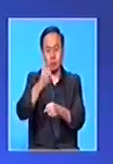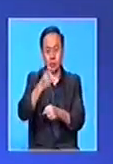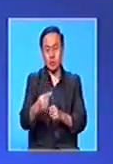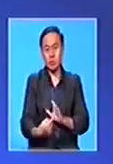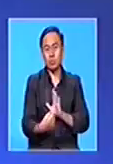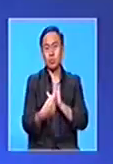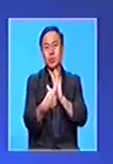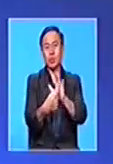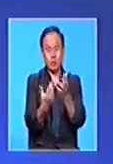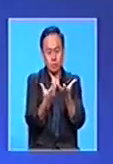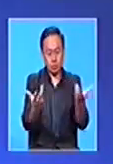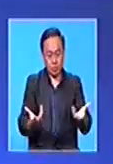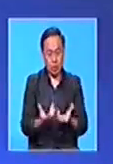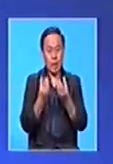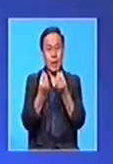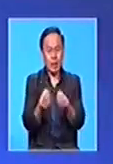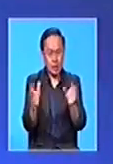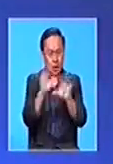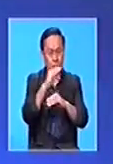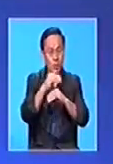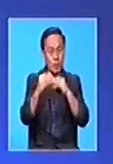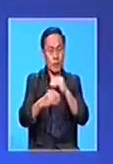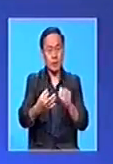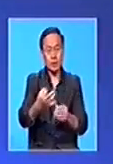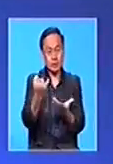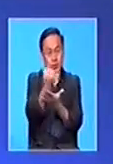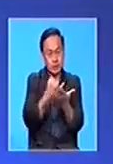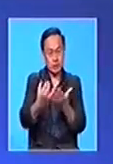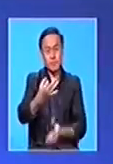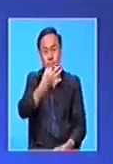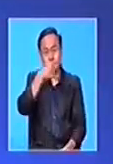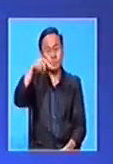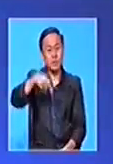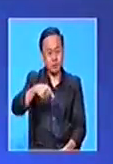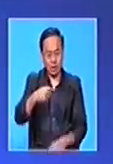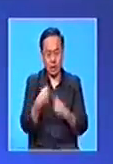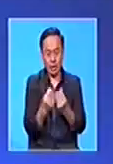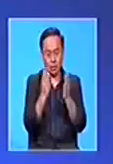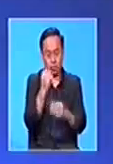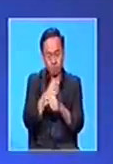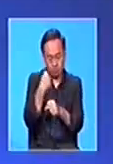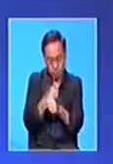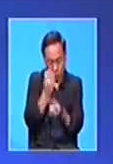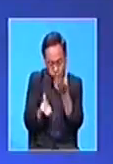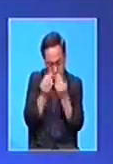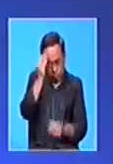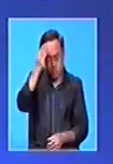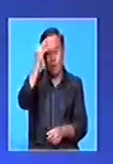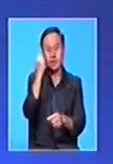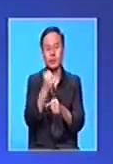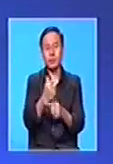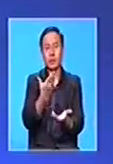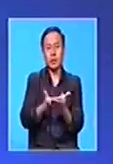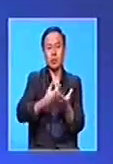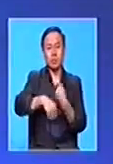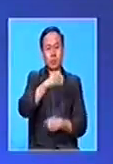พื่อเป็นสมบัติแห่งแผ่นดินไว้มากมายได้สร้างอนาคตให้ทุกคนกลับไปที่บ้านได้และได้มีอาชีพเพิ่มเติมเหล่านี้นะครับท่านทรงทำ